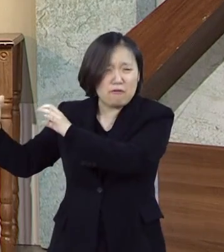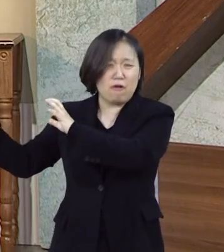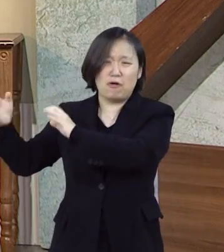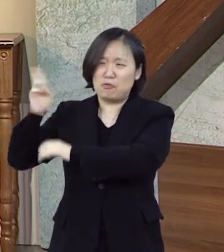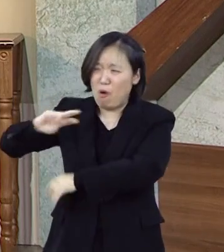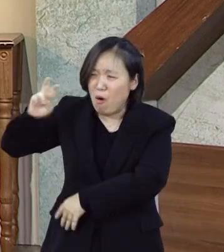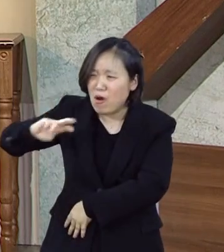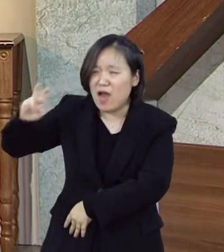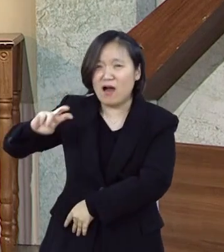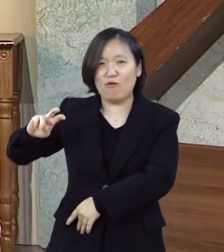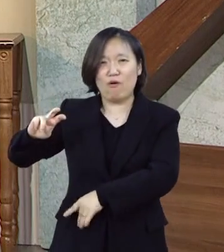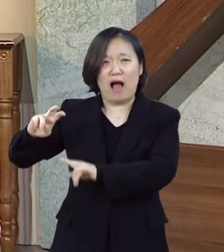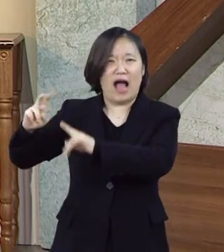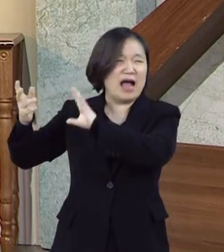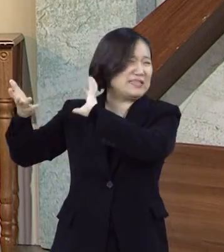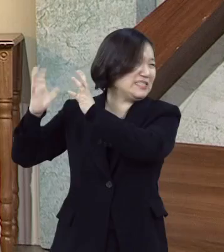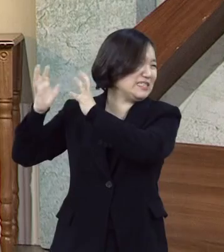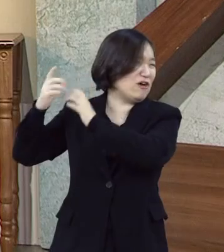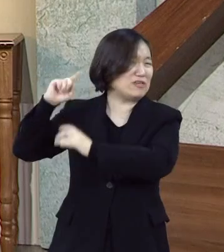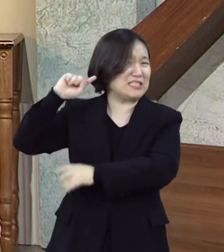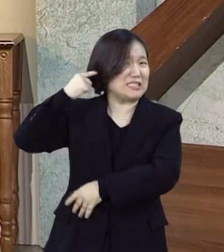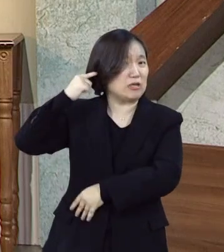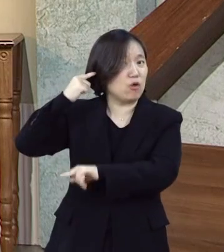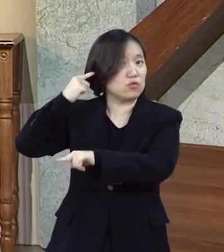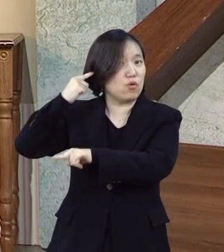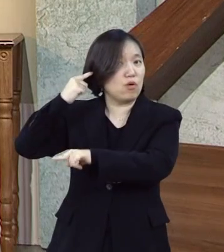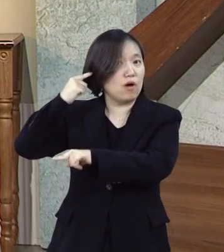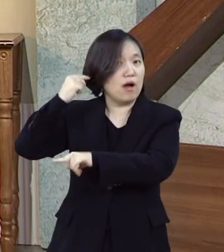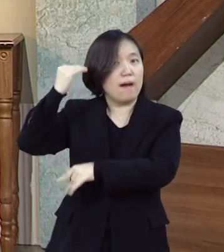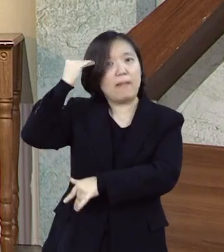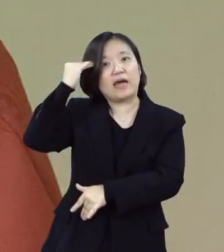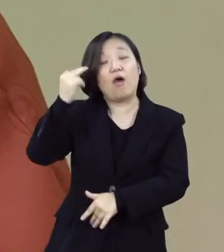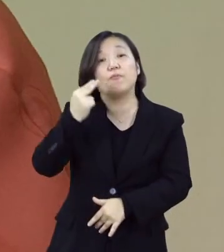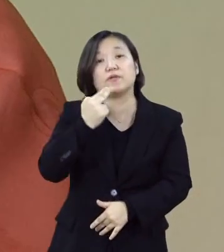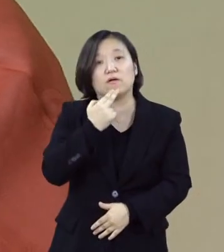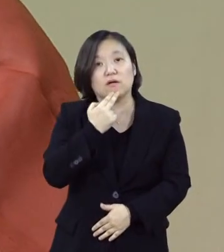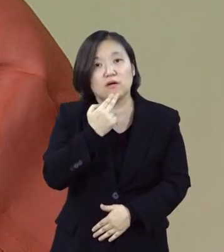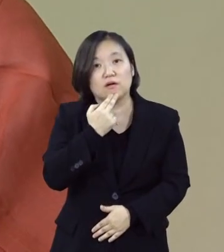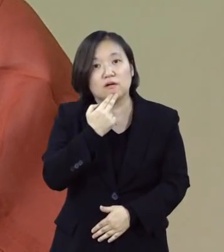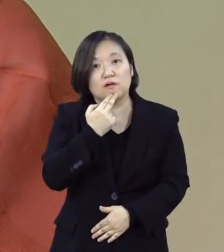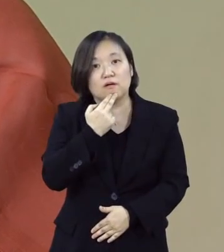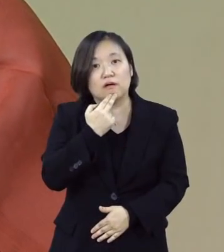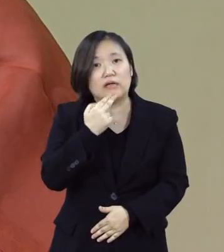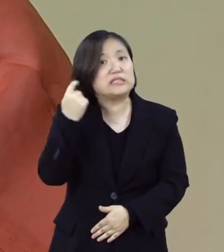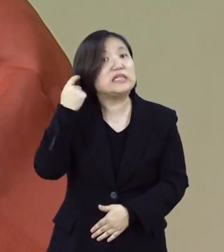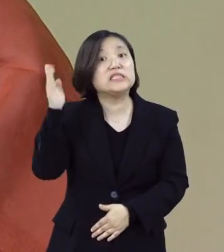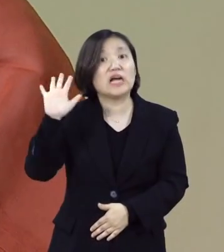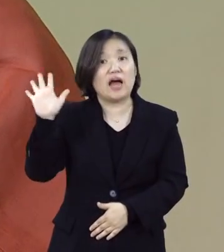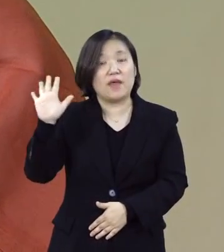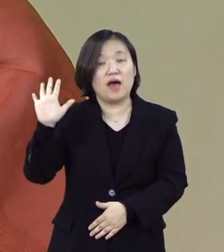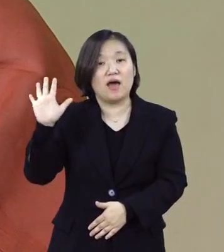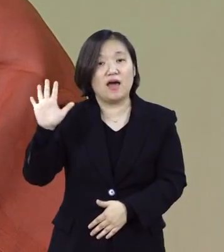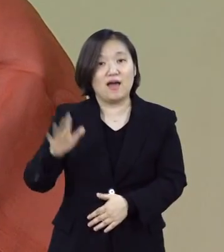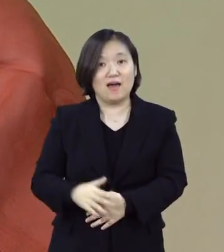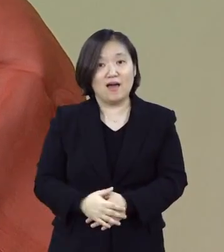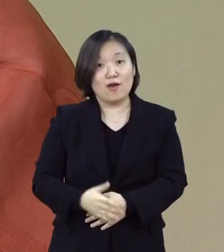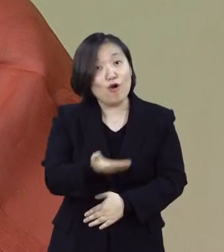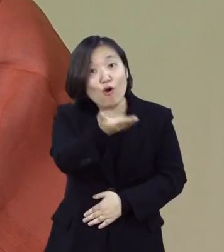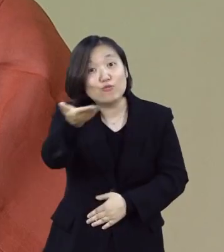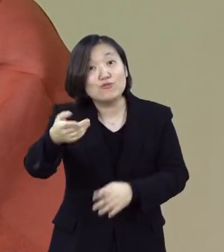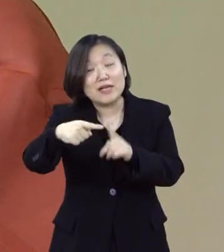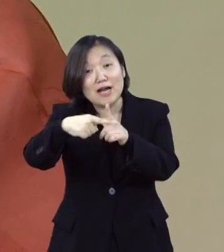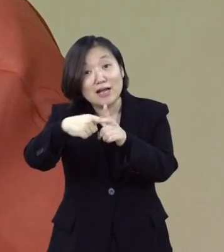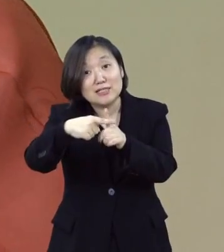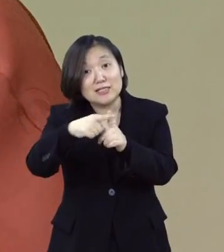노래를 불러도 거기에 일체 반응을 하지 않는데요. 그러니까 사실 안 들린대요. 그래서 여러분들도 그런 경우